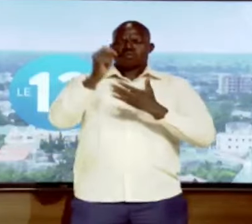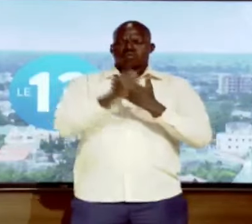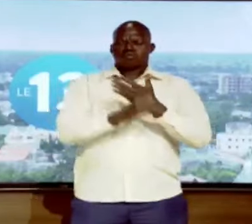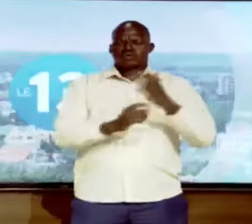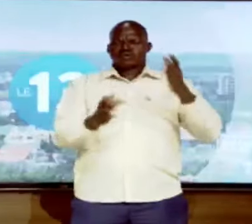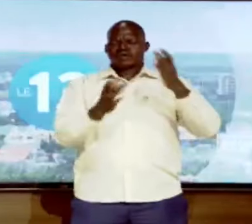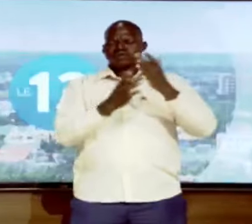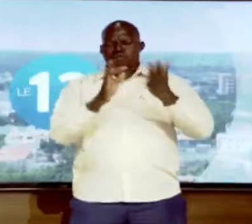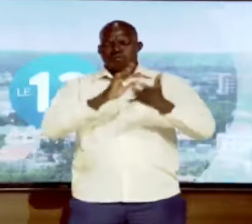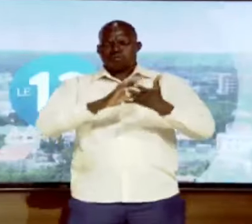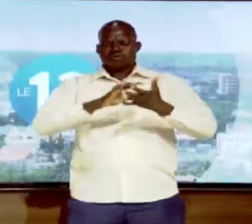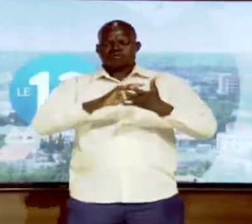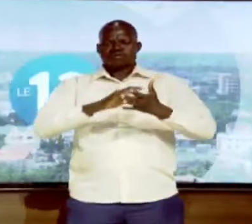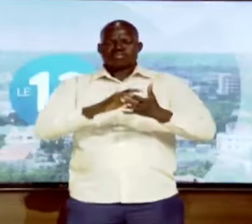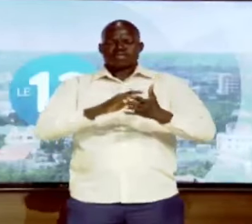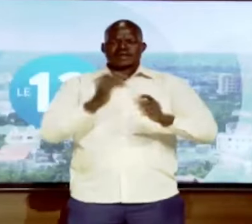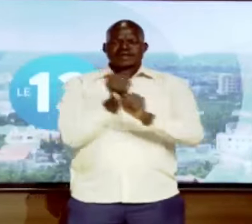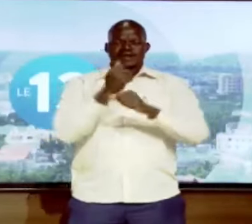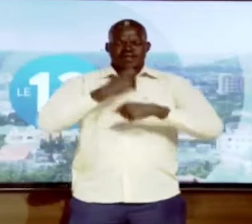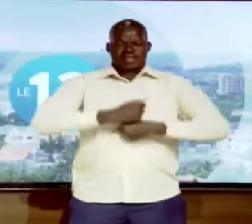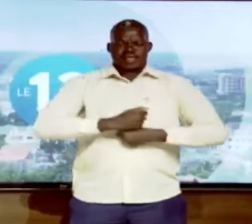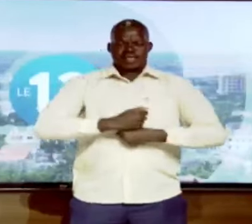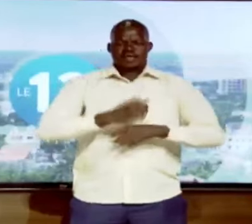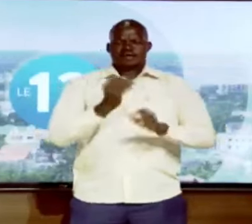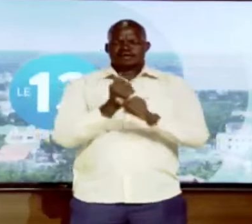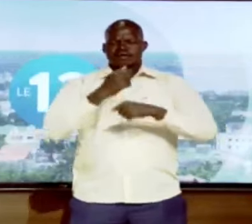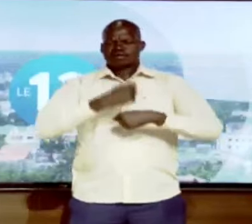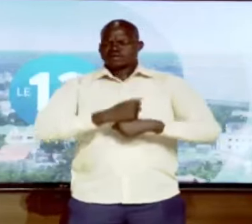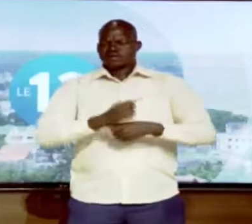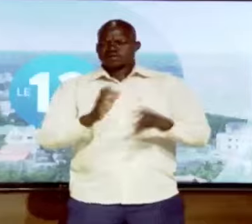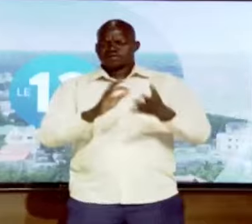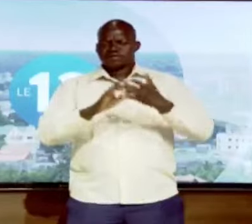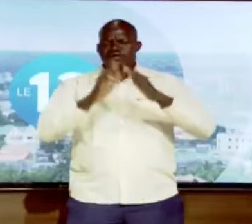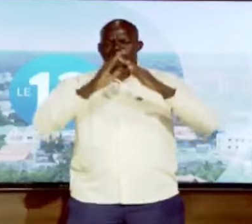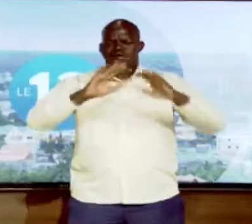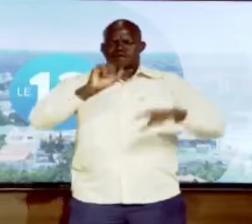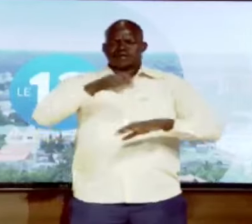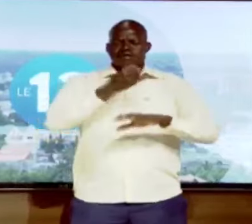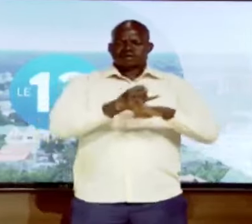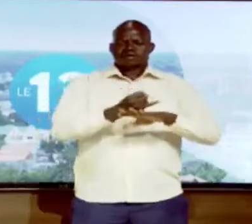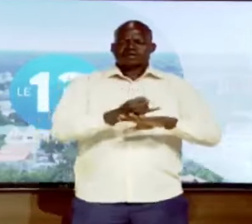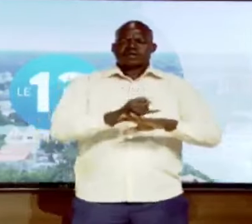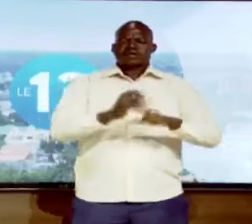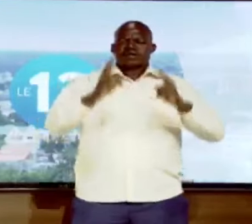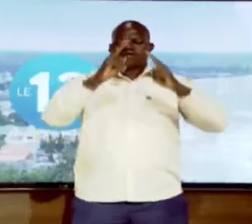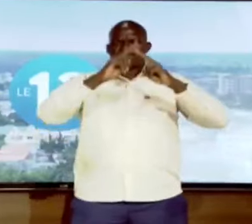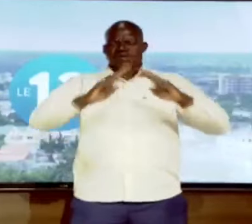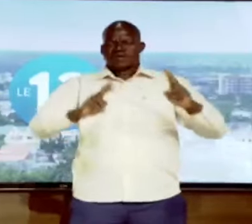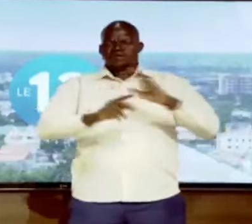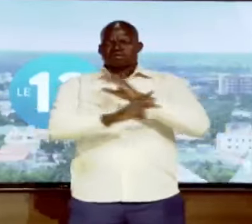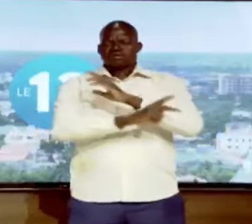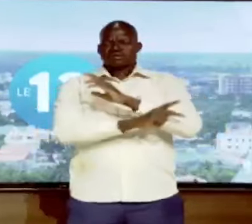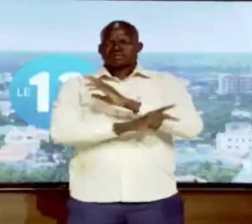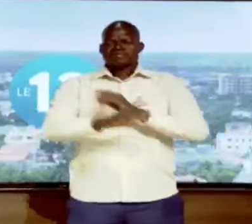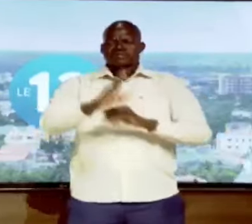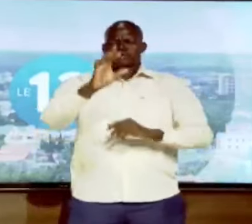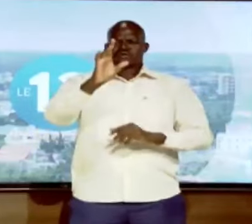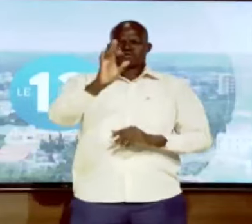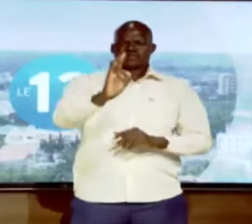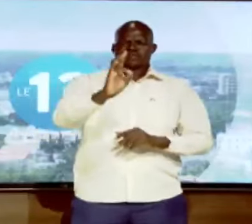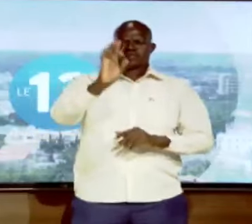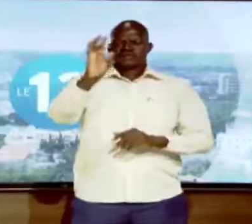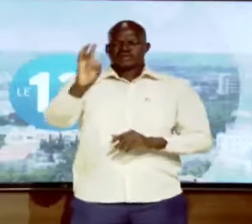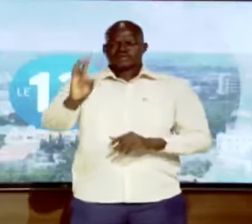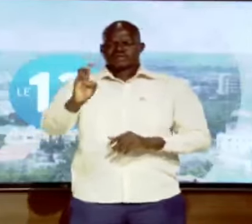pharmaceutique voit le jour une technopole pharmaceutique implantée dans la commune de cocologogo sur un cita de 77 haectares